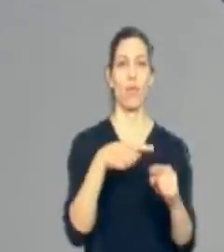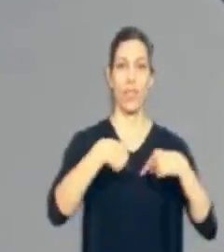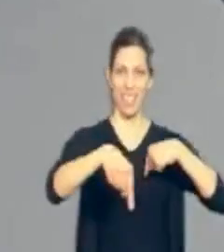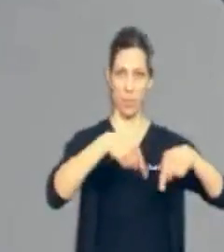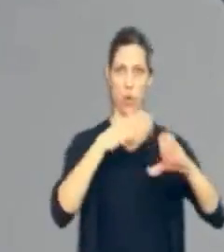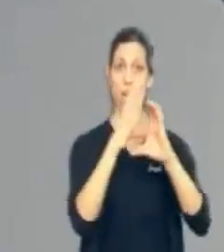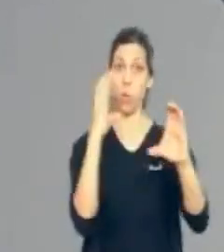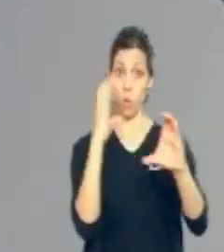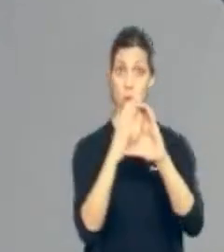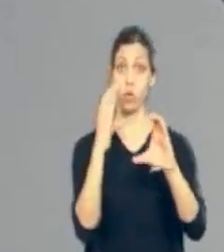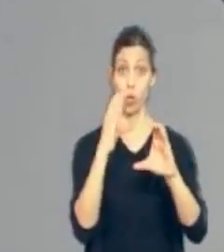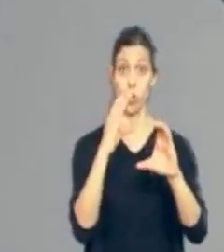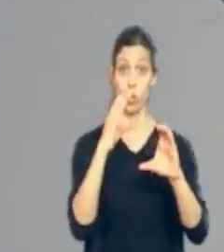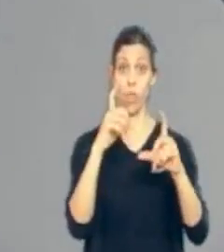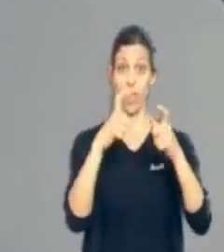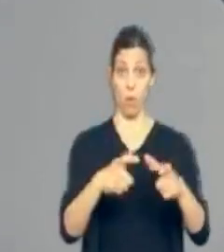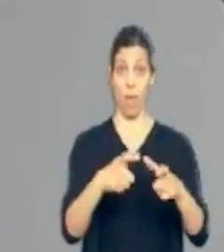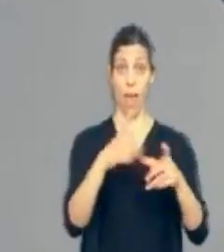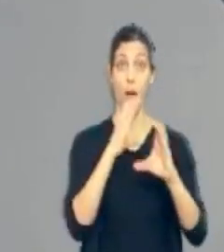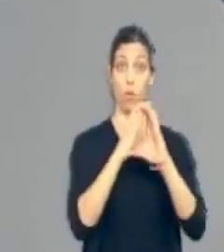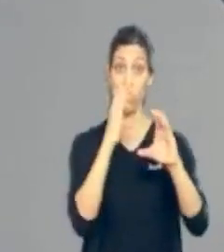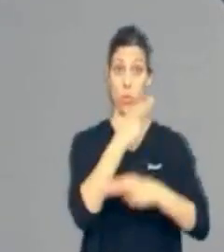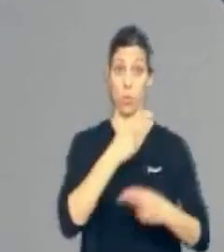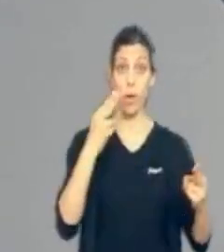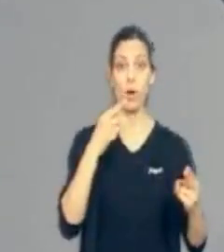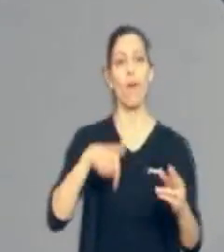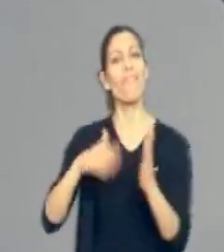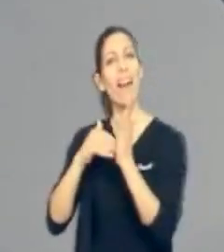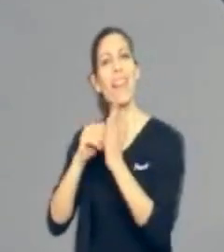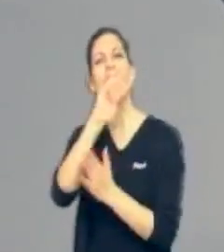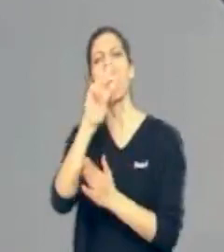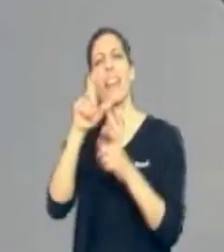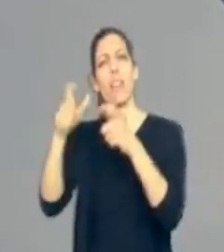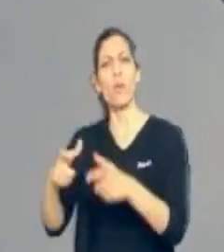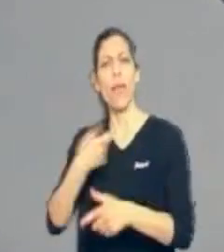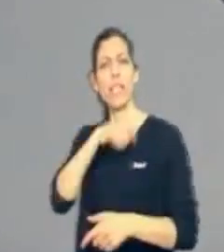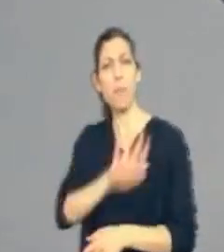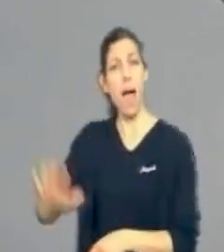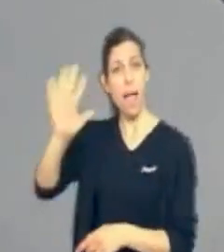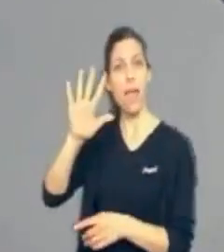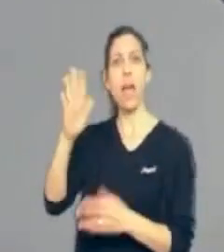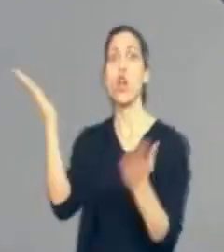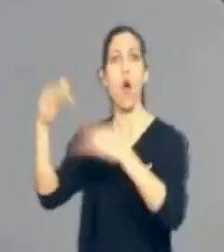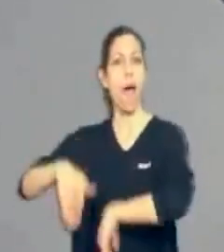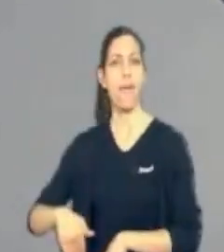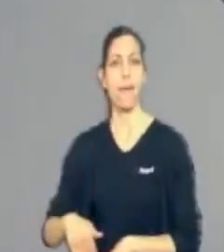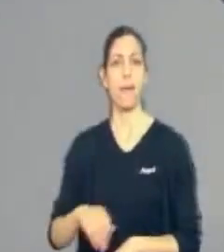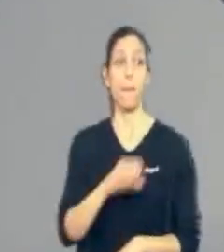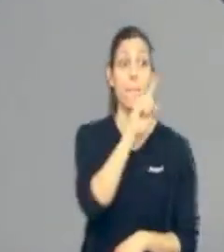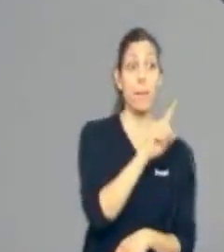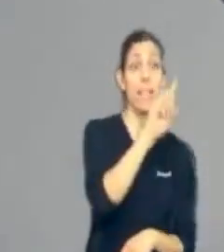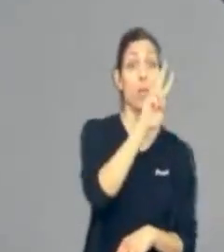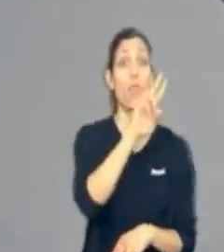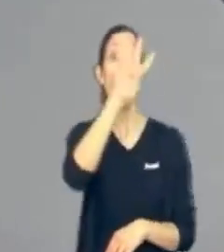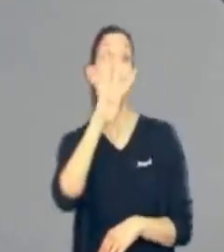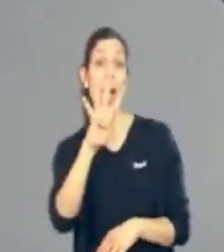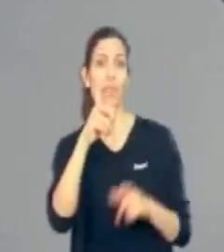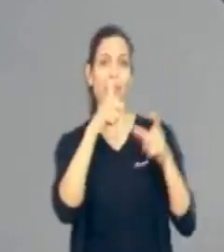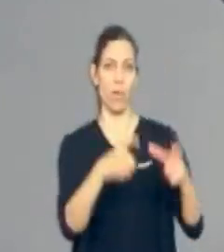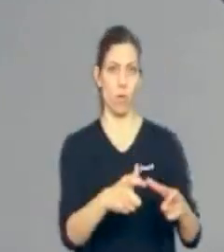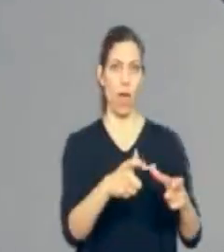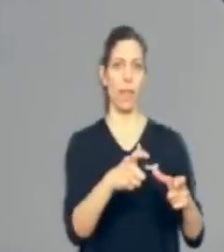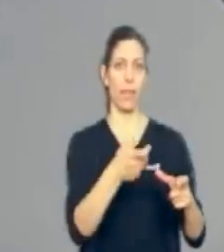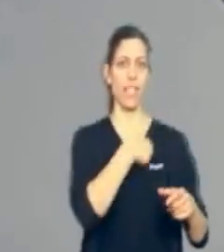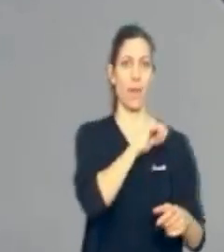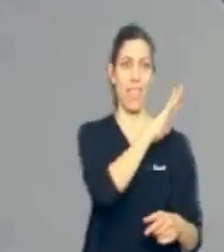seus autobusos en les ciutats, i València, que és la tercera ciutat d'Espanya, no. Per què la primera, la segona i la quarta ciutat d'Espanya i la